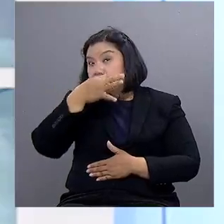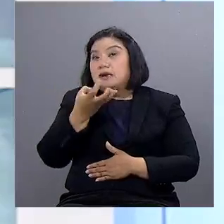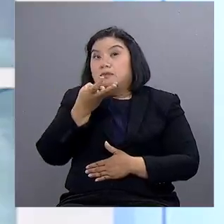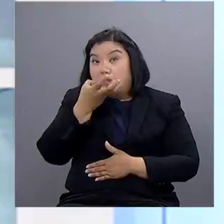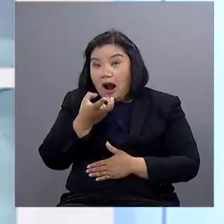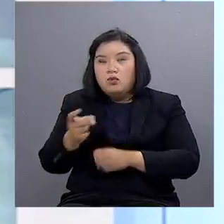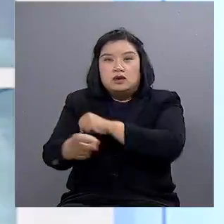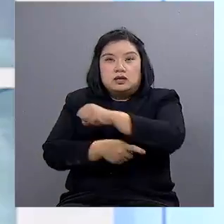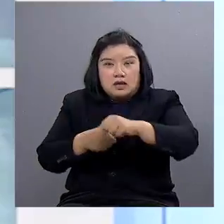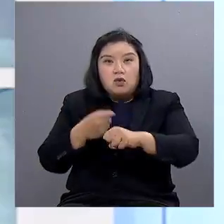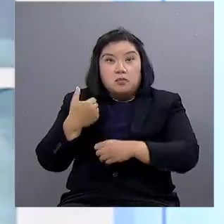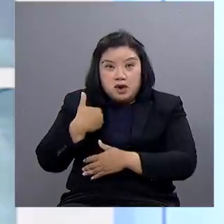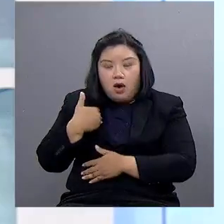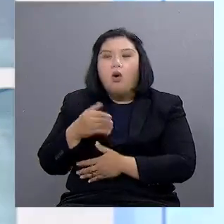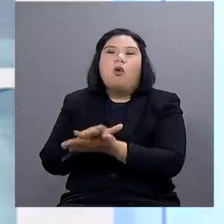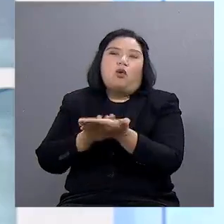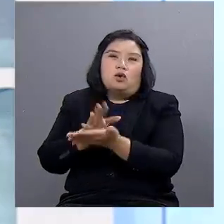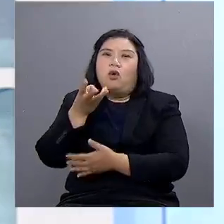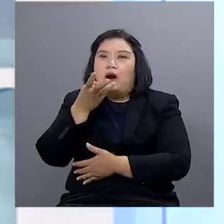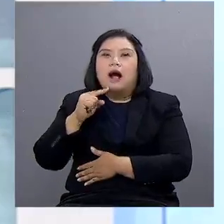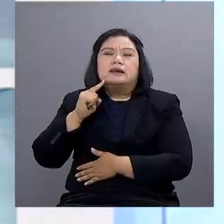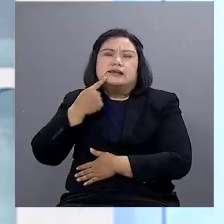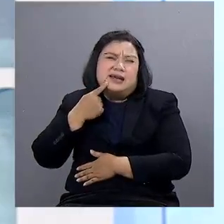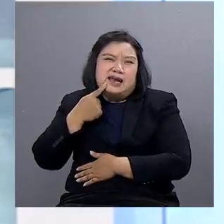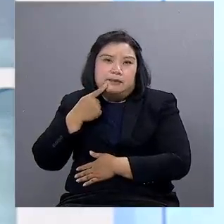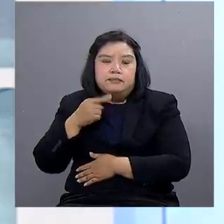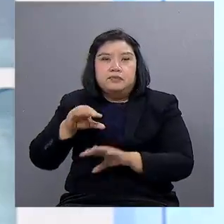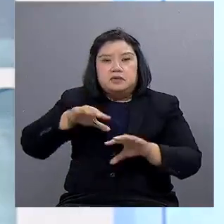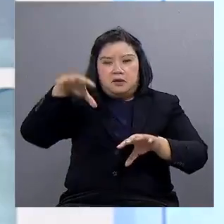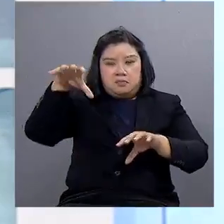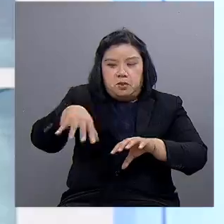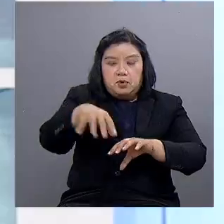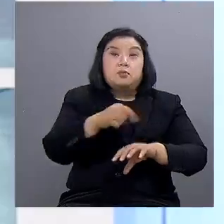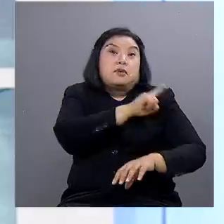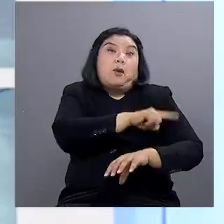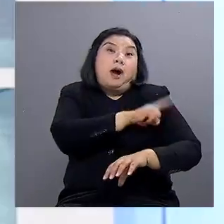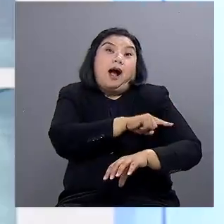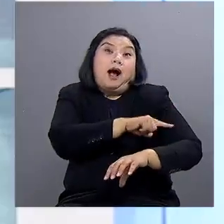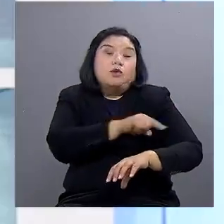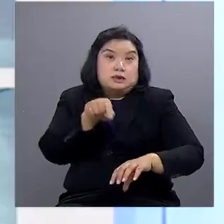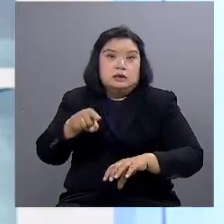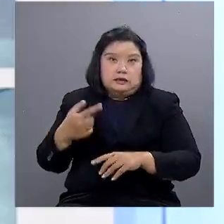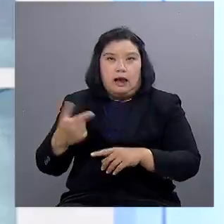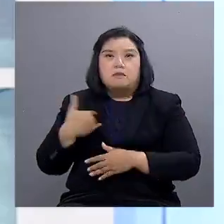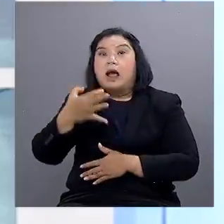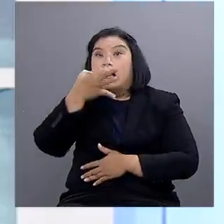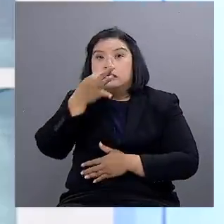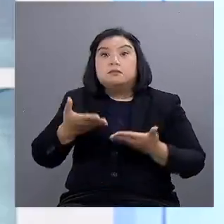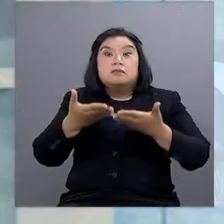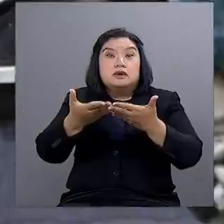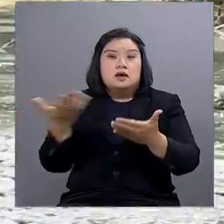ว่าการทำนาเกลือเนี่ยก็มีอีกหนึ่งอาชีพซ่อนอยู่นั่นก็คืออาชีพเรือขนเกลือนั่นเองค่ะเดี๋ยวเราไปติดตามเรื่องนี้กันเลย